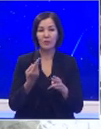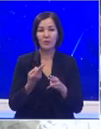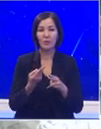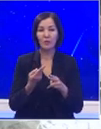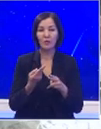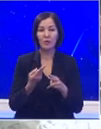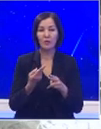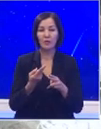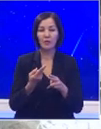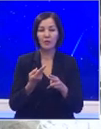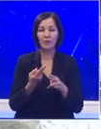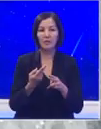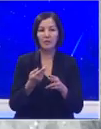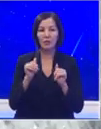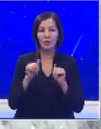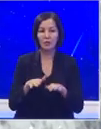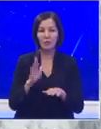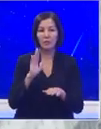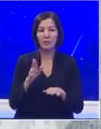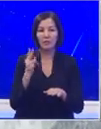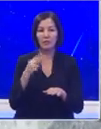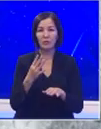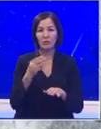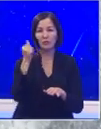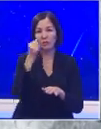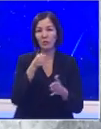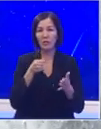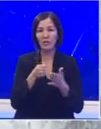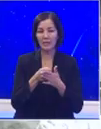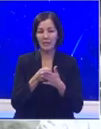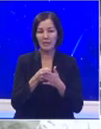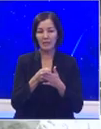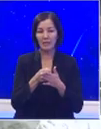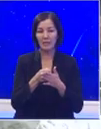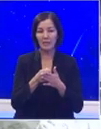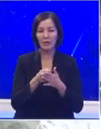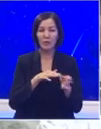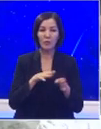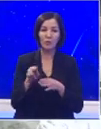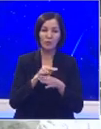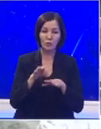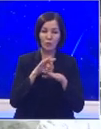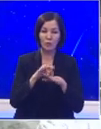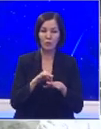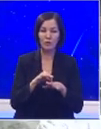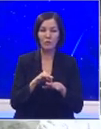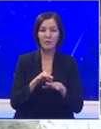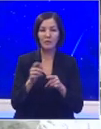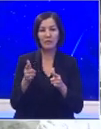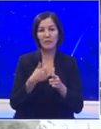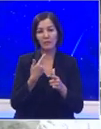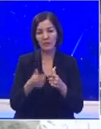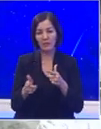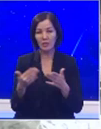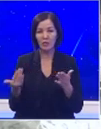айтты. Шешімін табады 2024 жылға дейін. Не күрделі жөндеуден өткіземіз, я